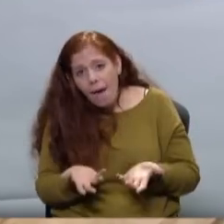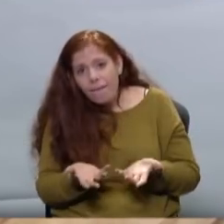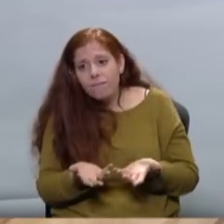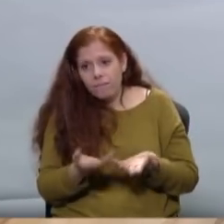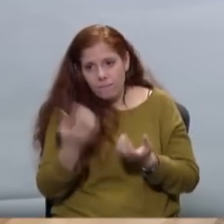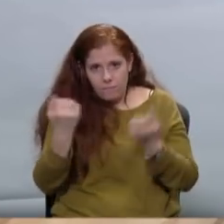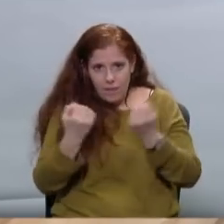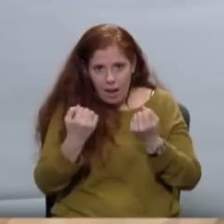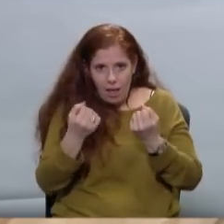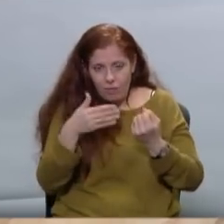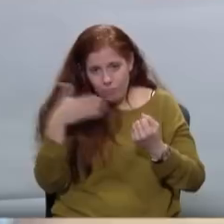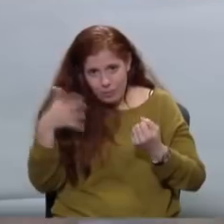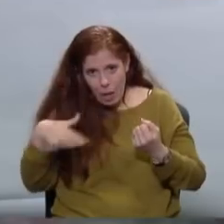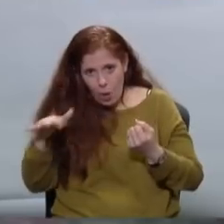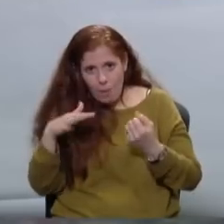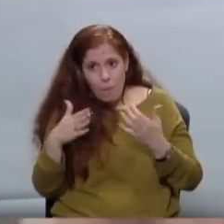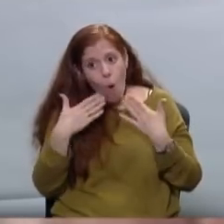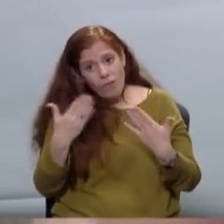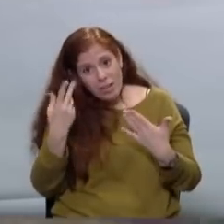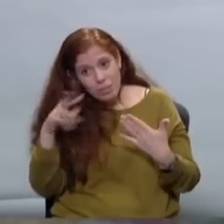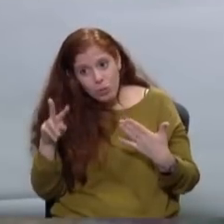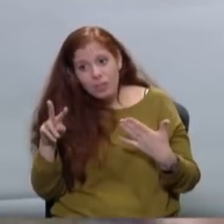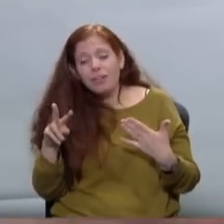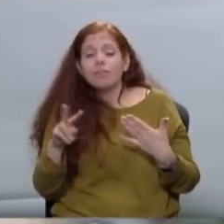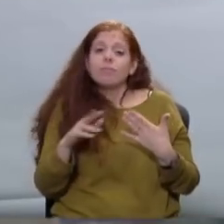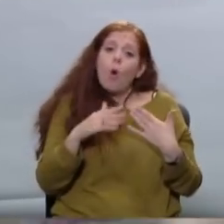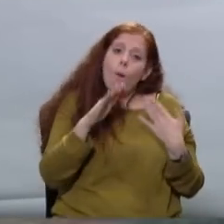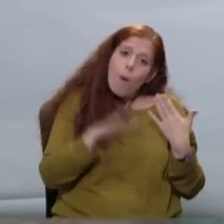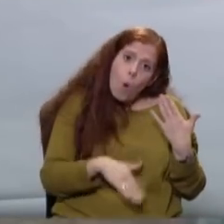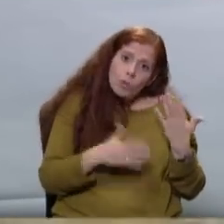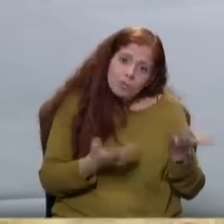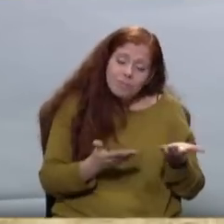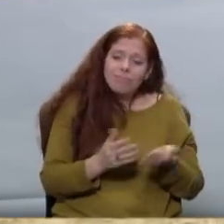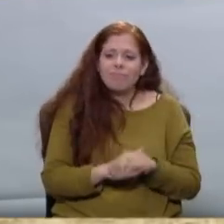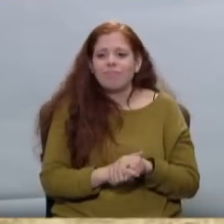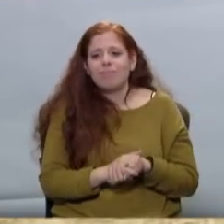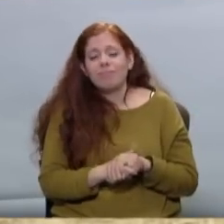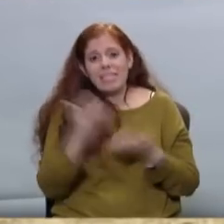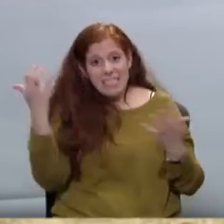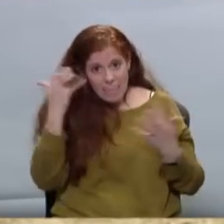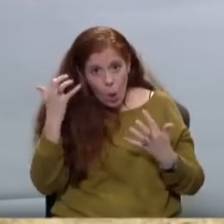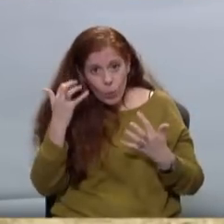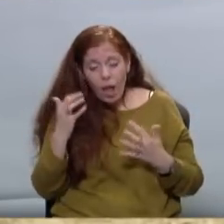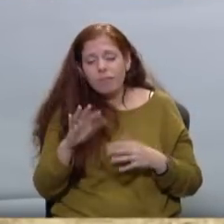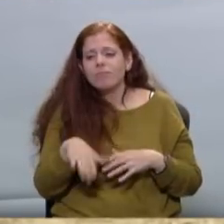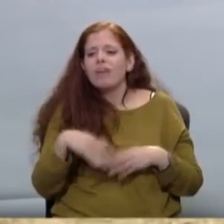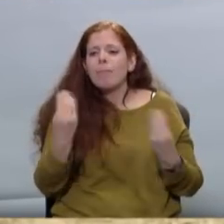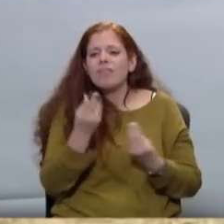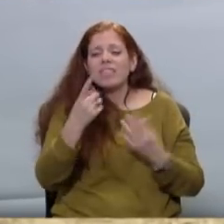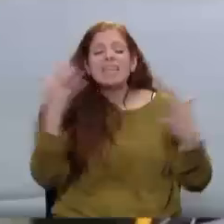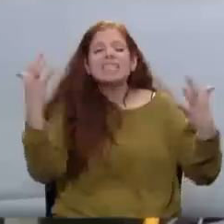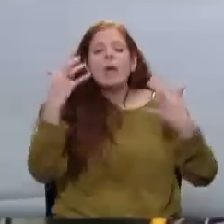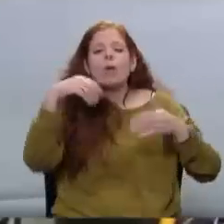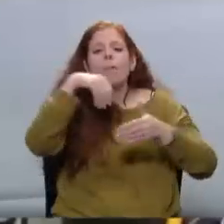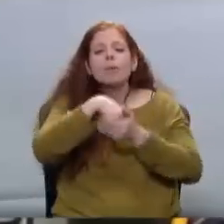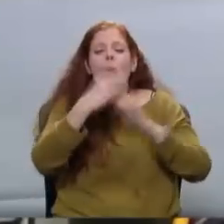בכלי רכב מזרח אירופיים, אופנתיים יותר או אופנתיים פחות. סאונות. וגם הדבר הזה, סאונה בתוך מסעית